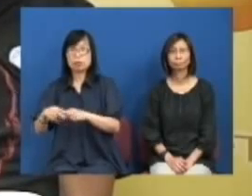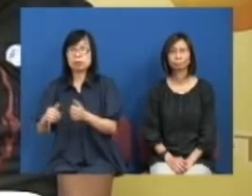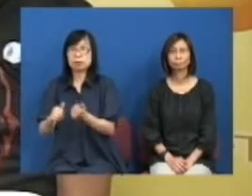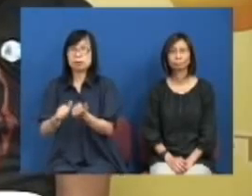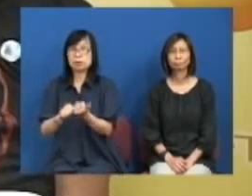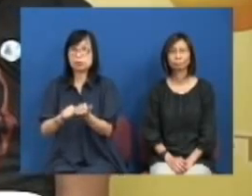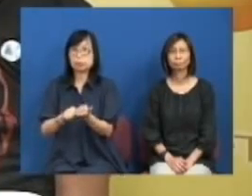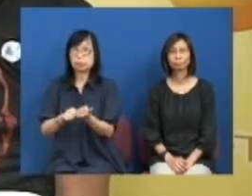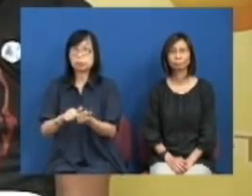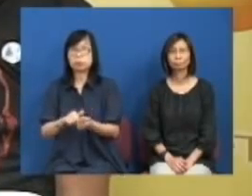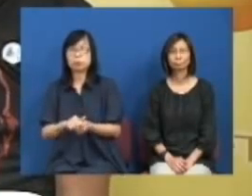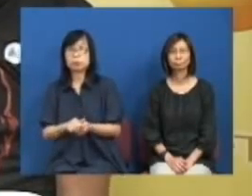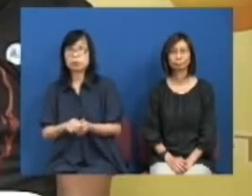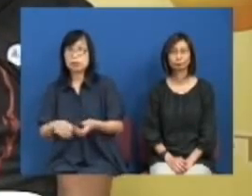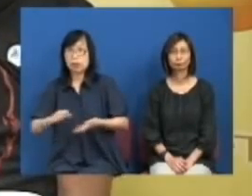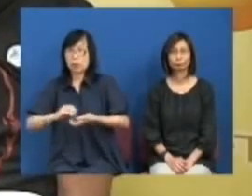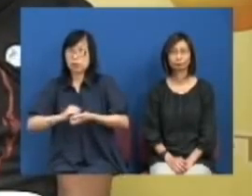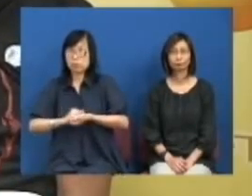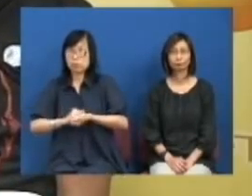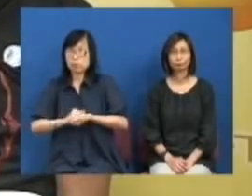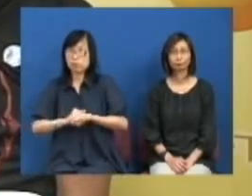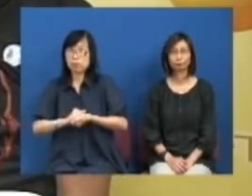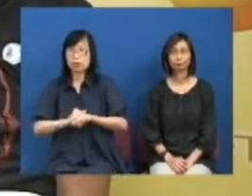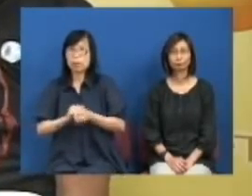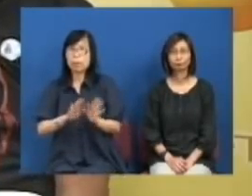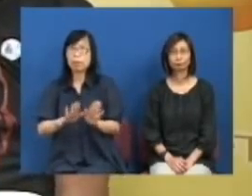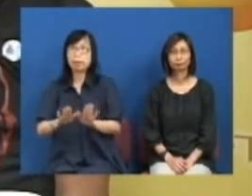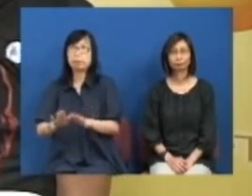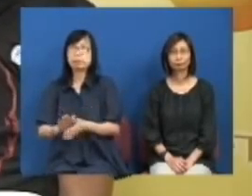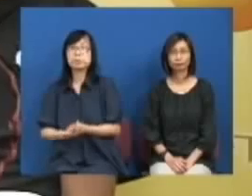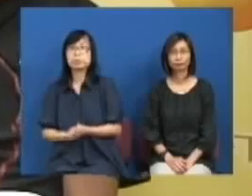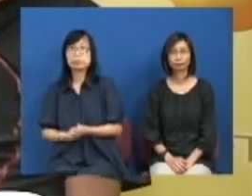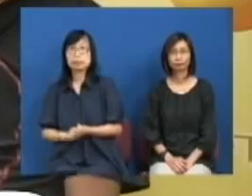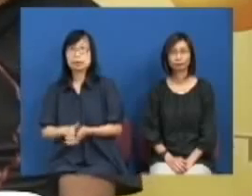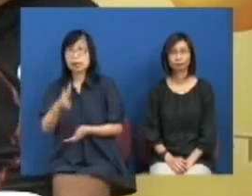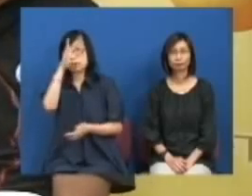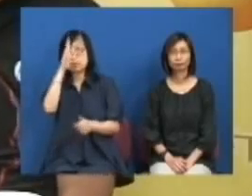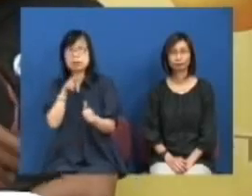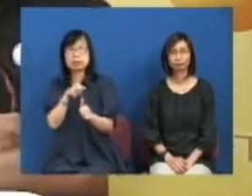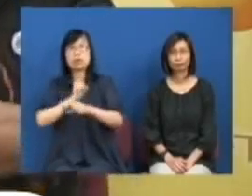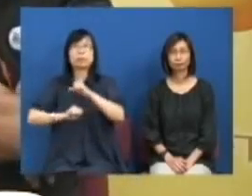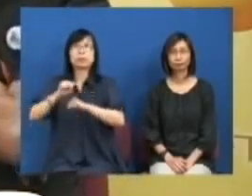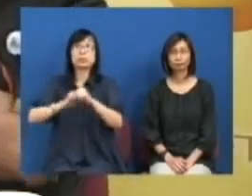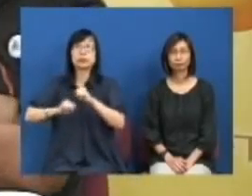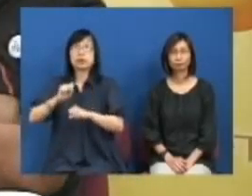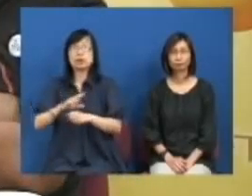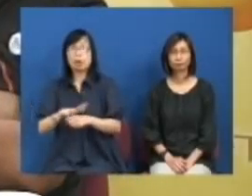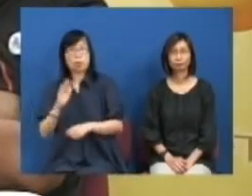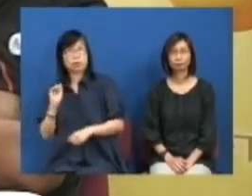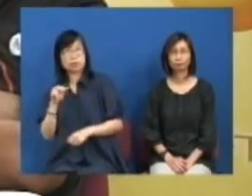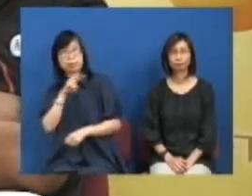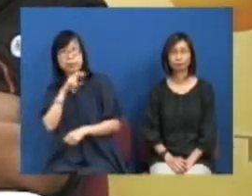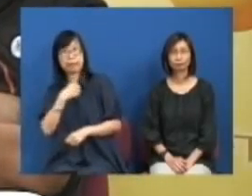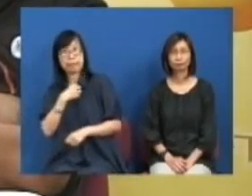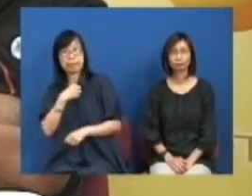個協作嘅喺成個亞洲嘅政治運作上面。咁所以你睇到